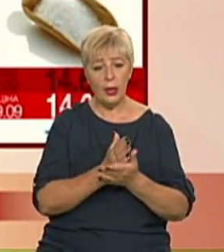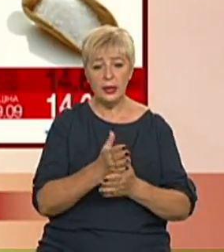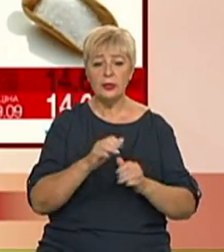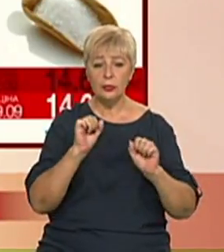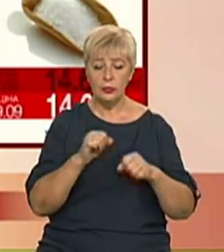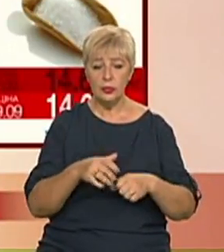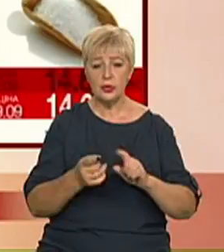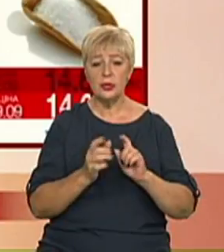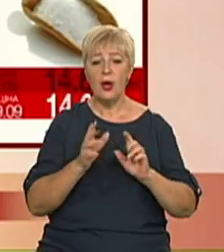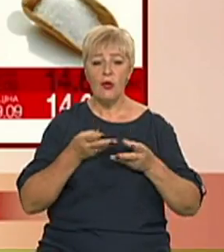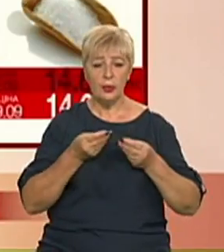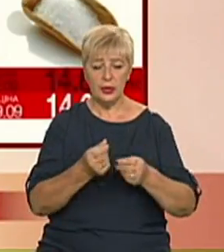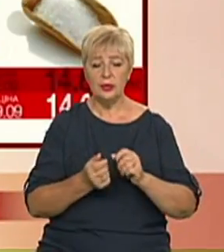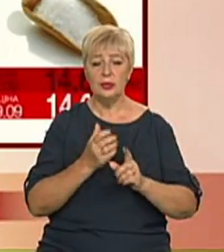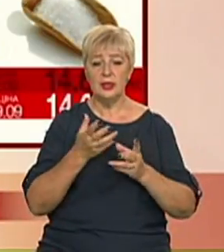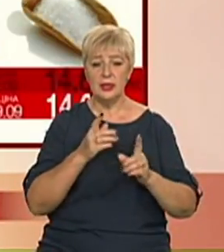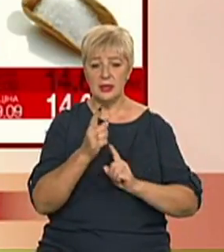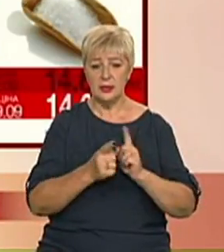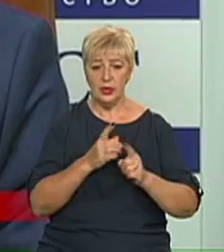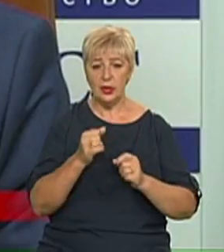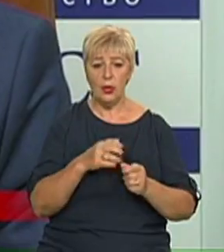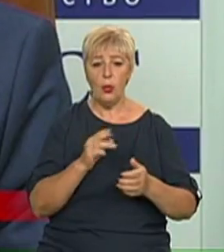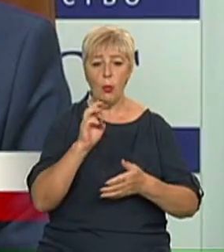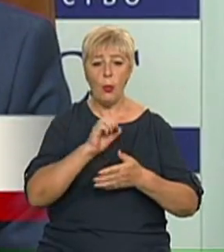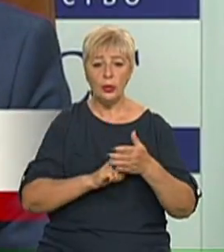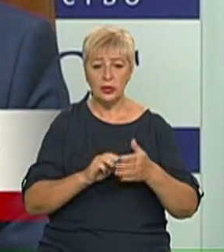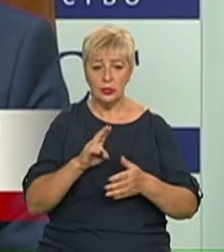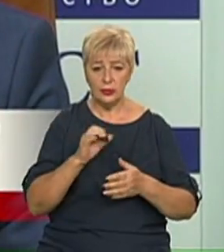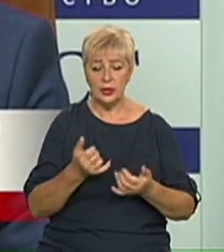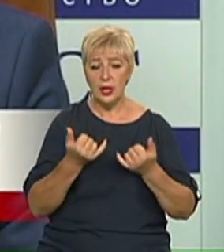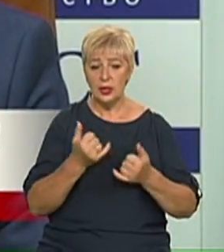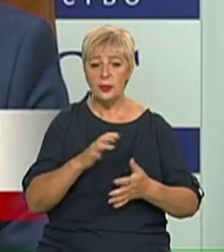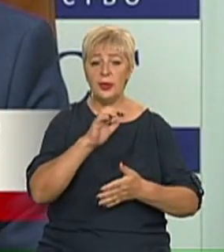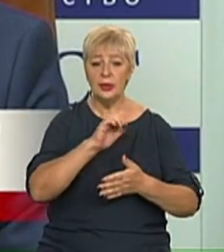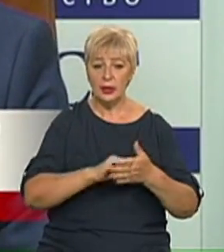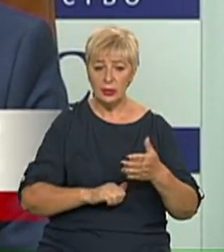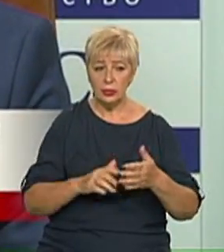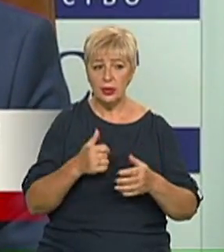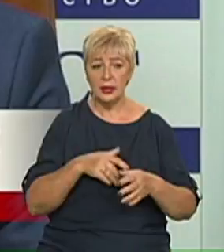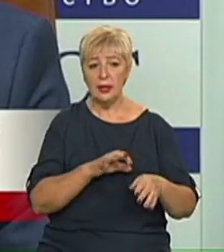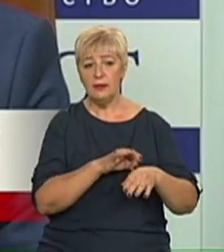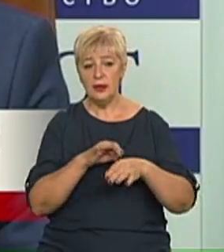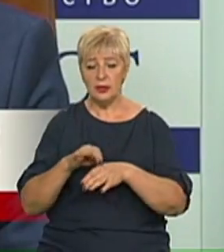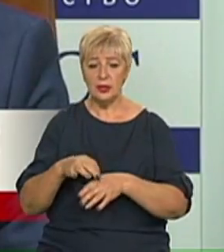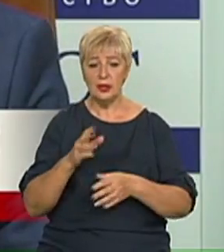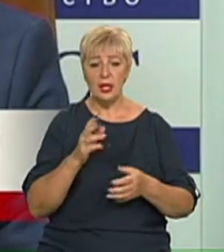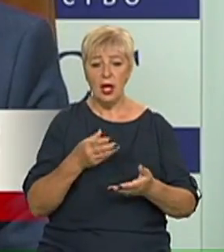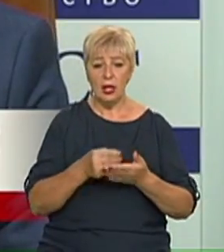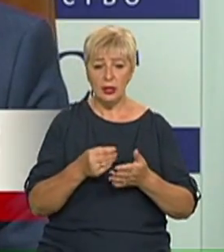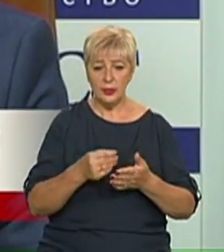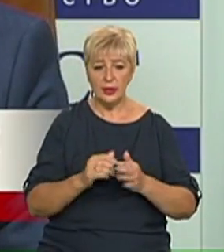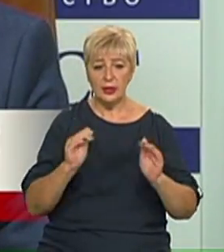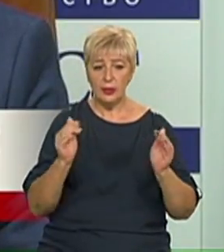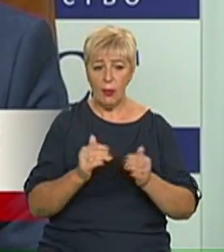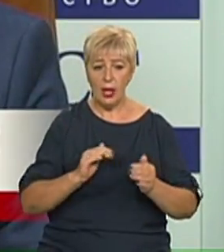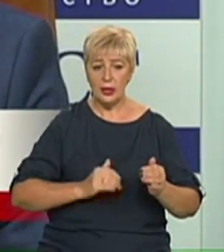вплинути зміни у сфері оподаткування. Теперь о налоге на выведенный капитал речи не идет. Малый бизнес тоже ждет